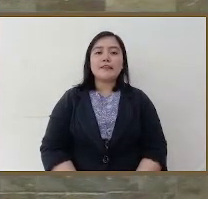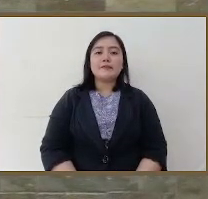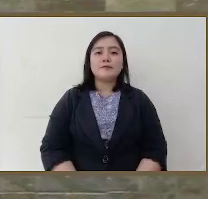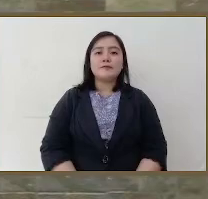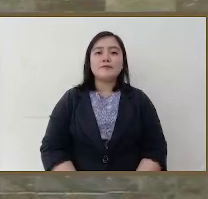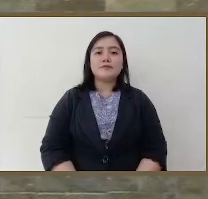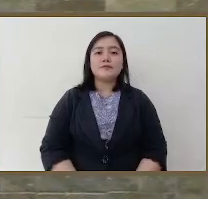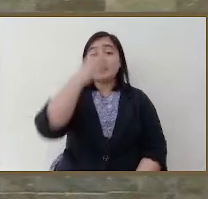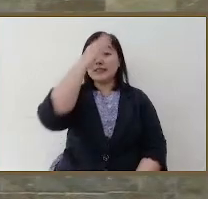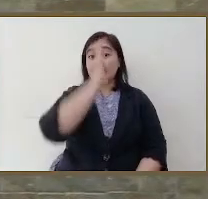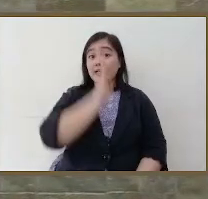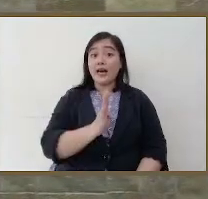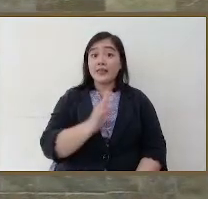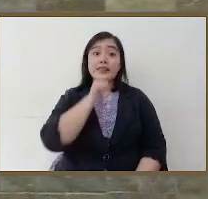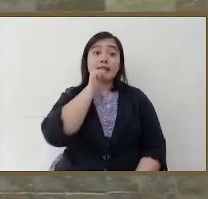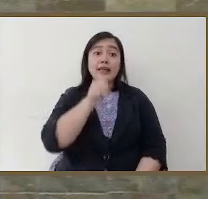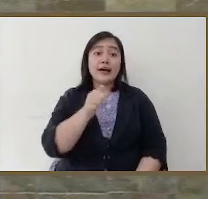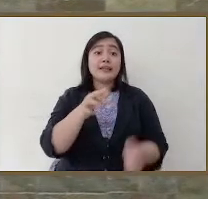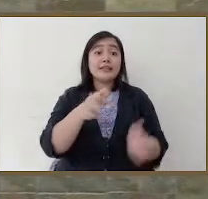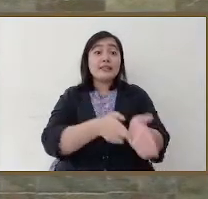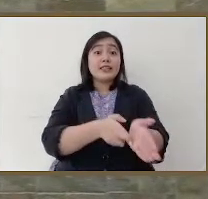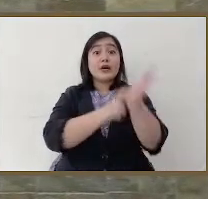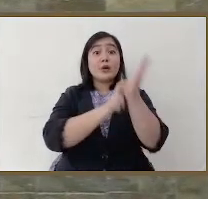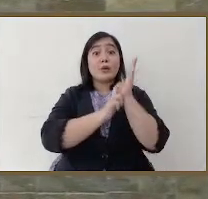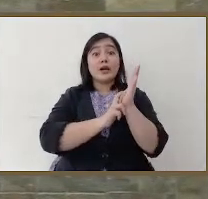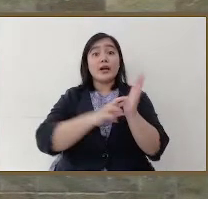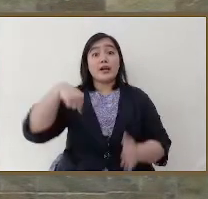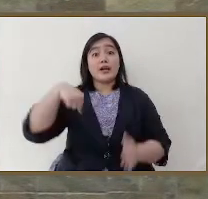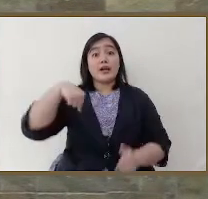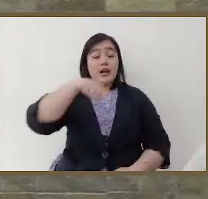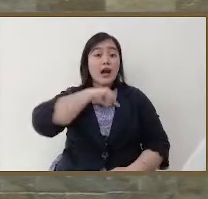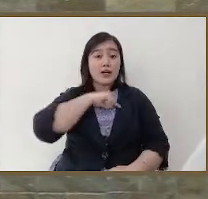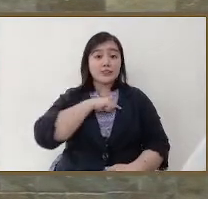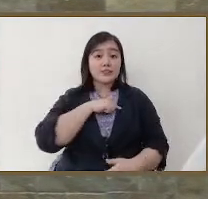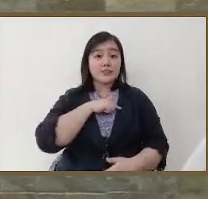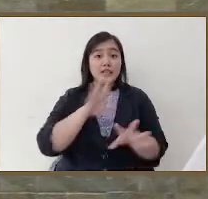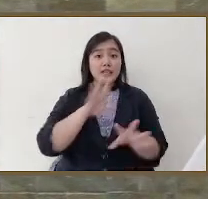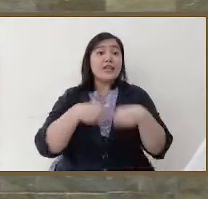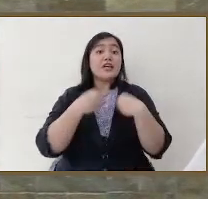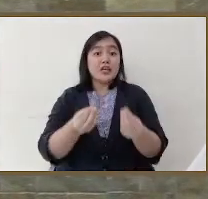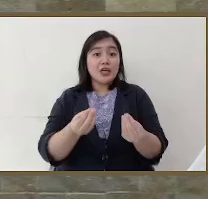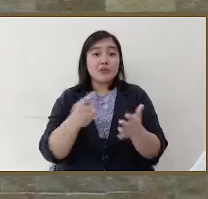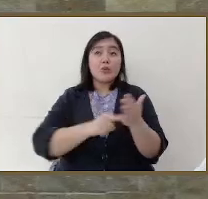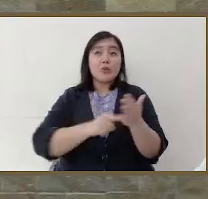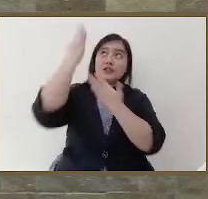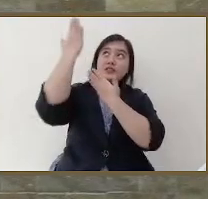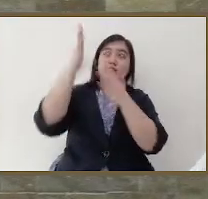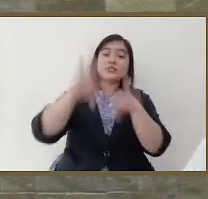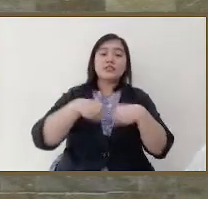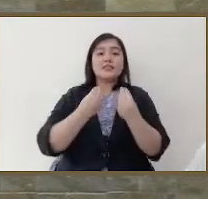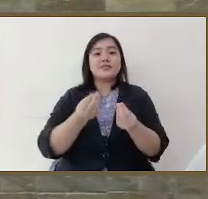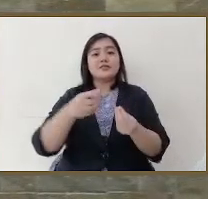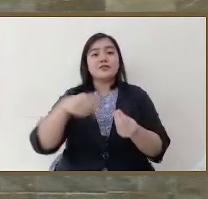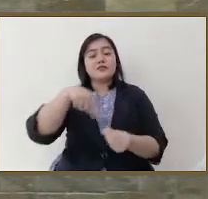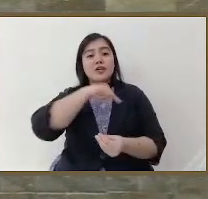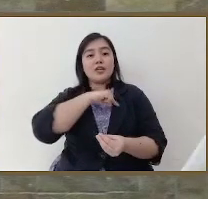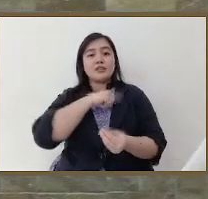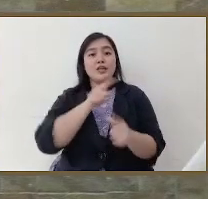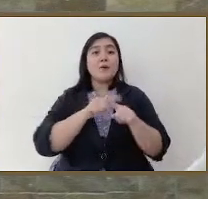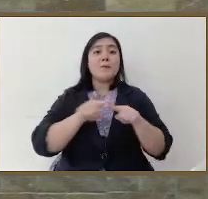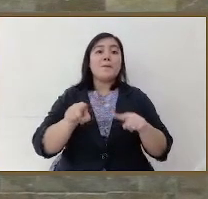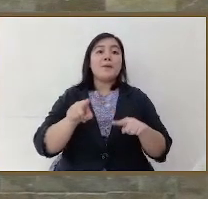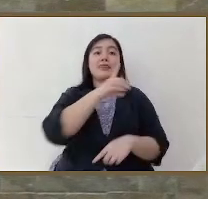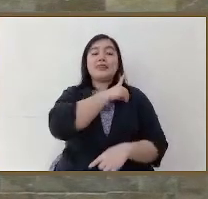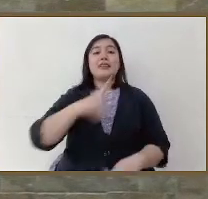God is not requiring us to give back what He has given to us. Pero merong sinabi si David dito, napakaganda